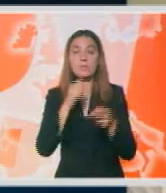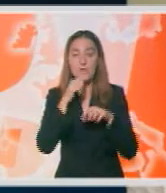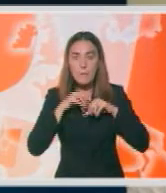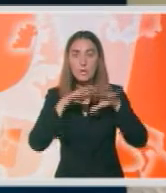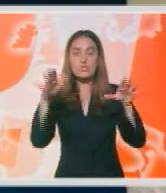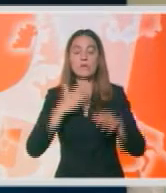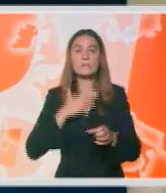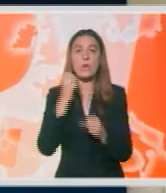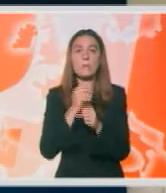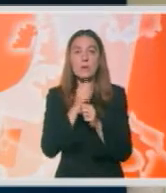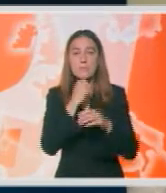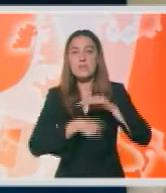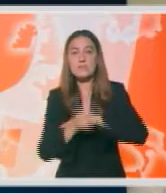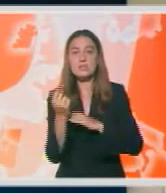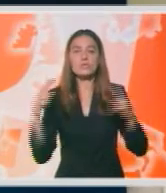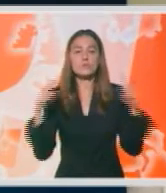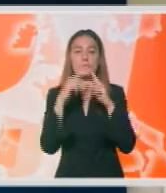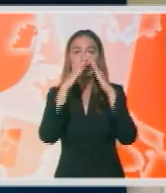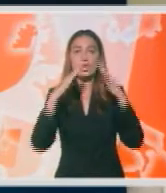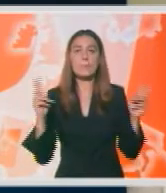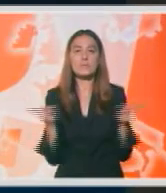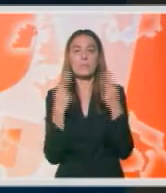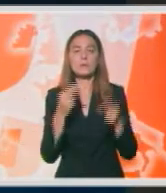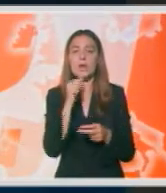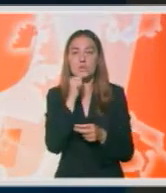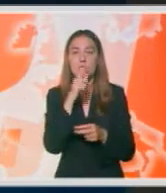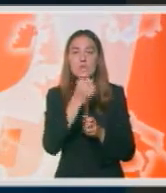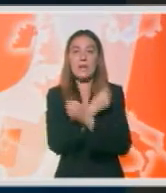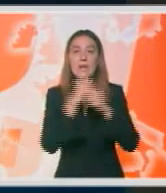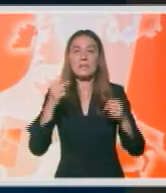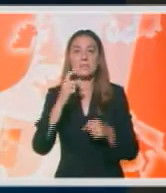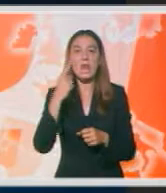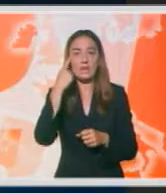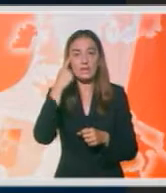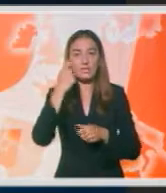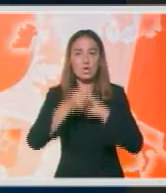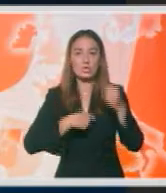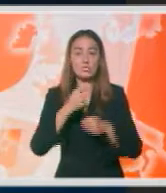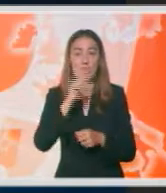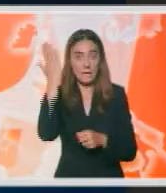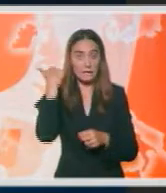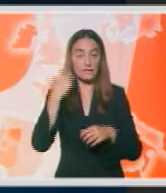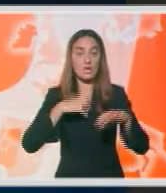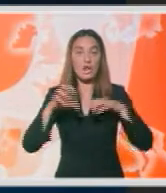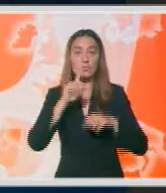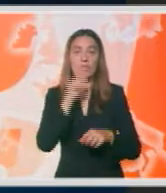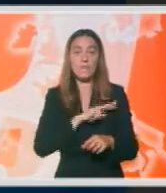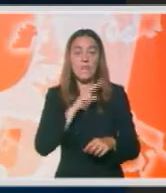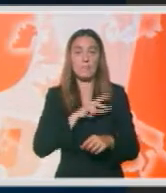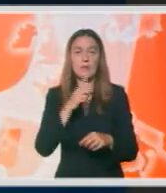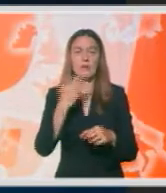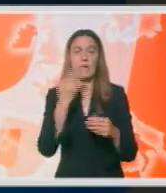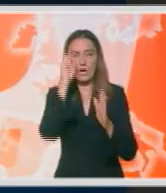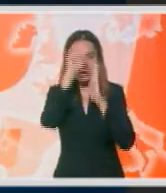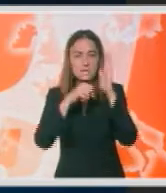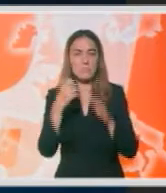proširile svoj biznis i izašle u susret domaćoj potražnji i razvile kinesko tržište. Nedavni radnički nemiri, poput onih